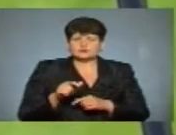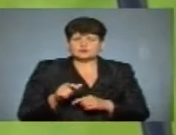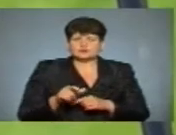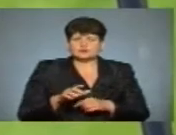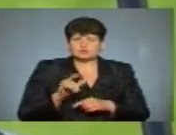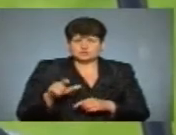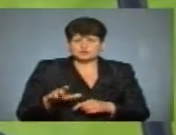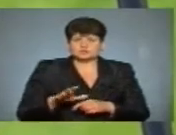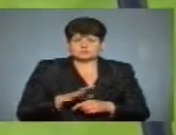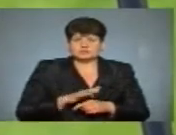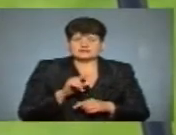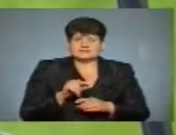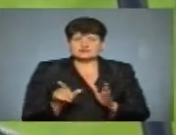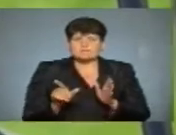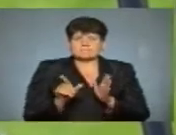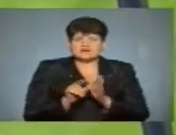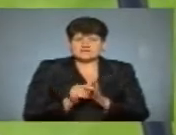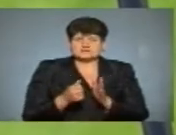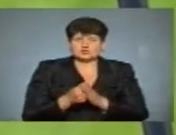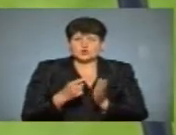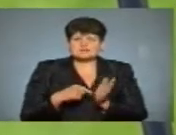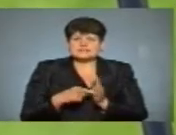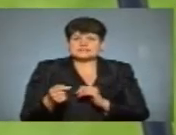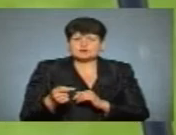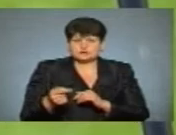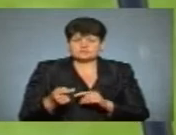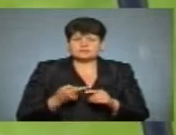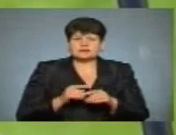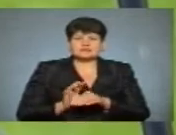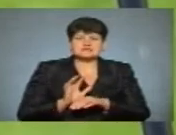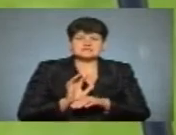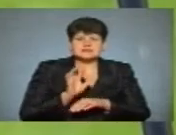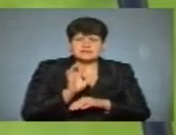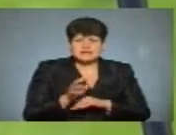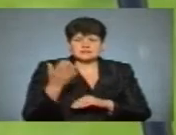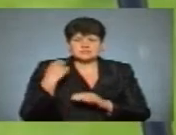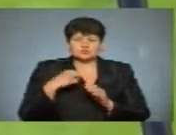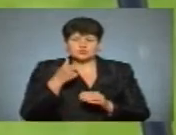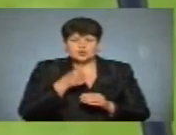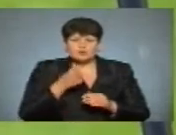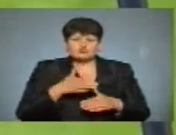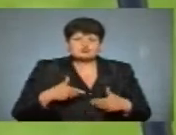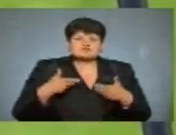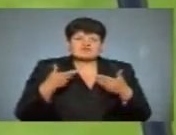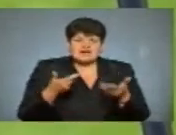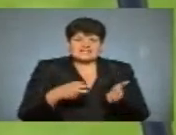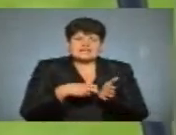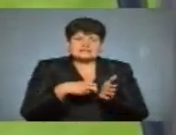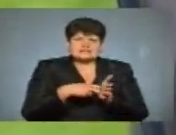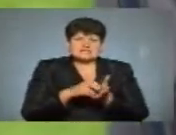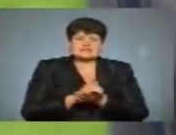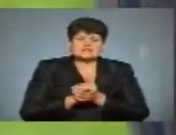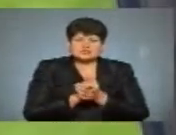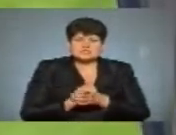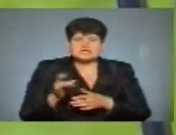категорично налаштовані на те, щоб приєднатися до міста Тернополя. Ми надсилали в минулого року такі звернення, листи від асоціації,